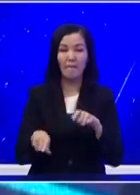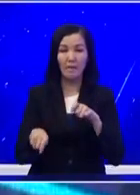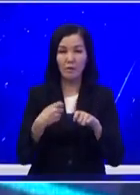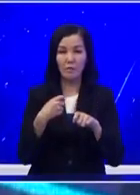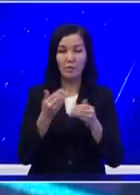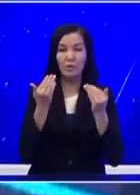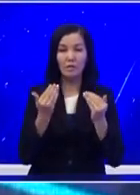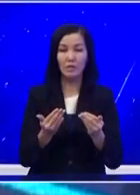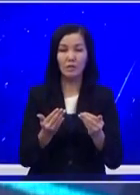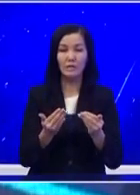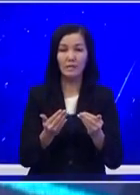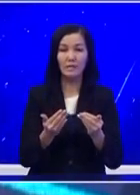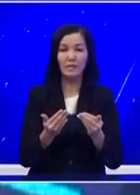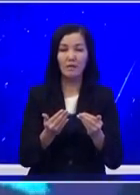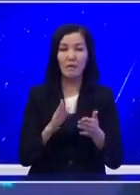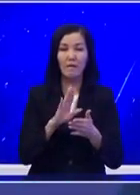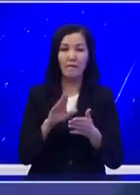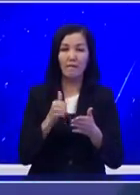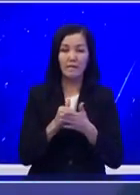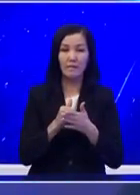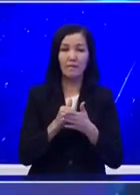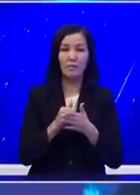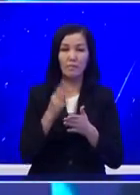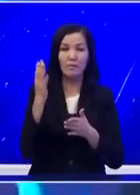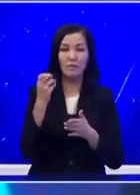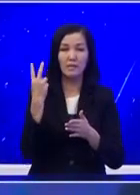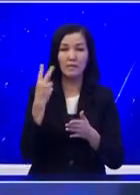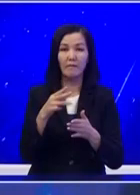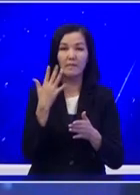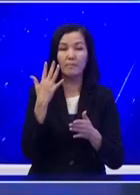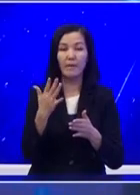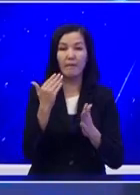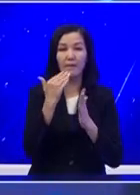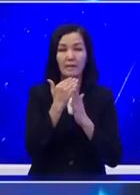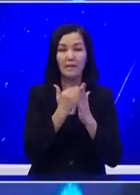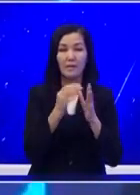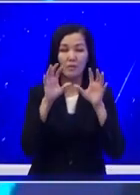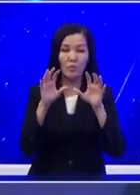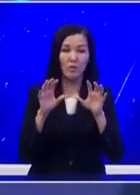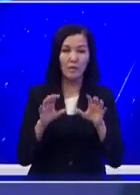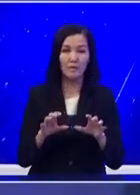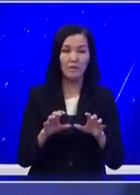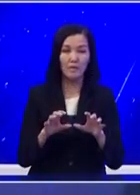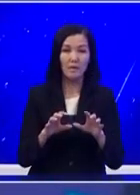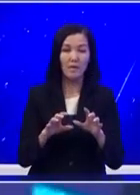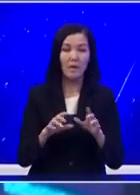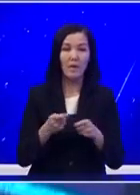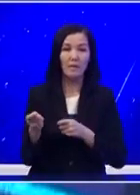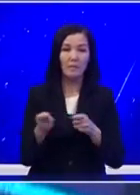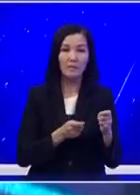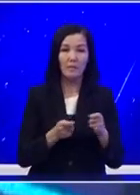то сейчас в основном применяется 425-я статья Кодекса об